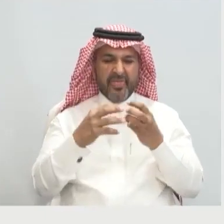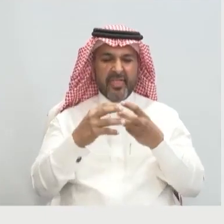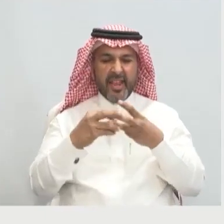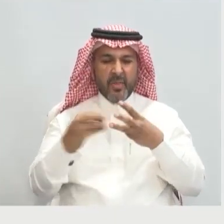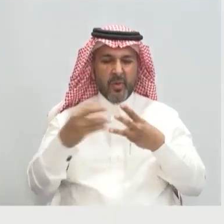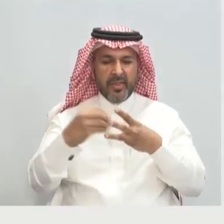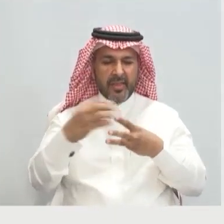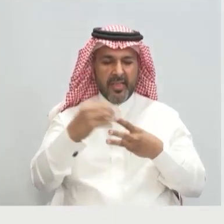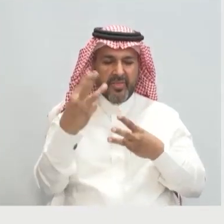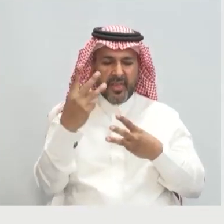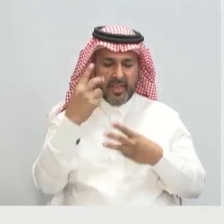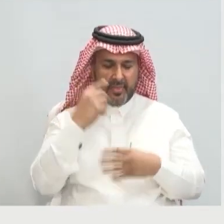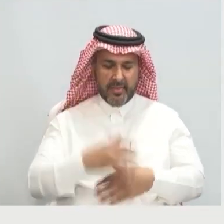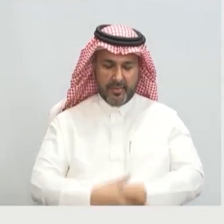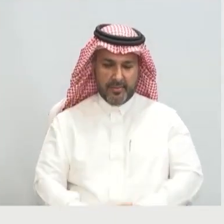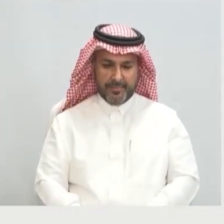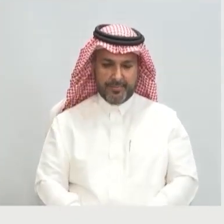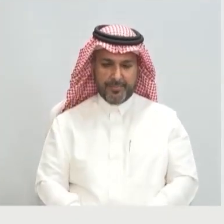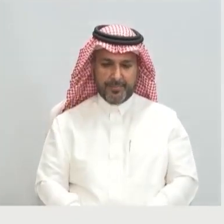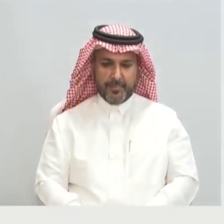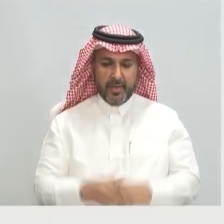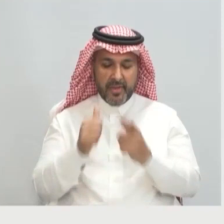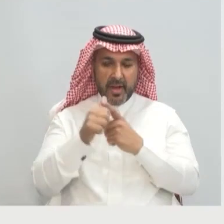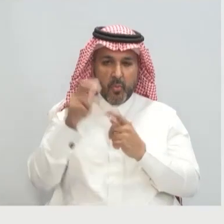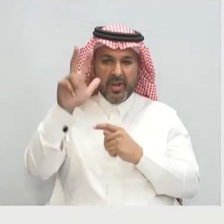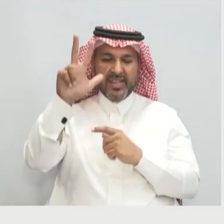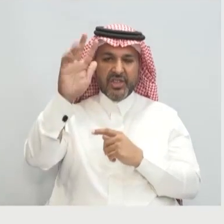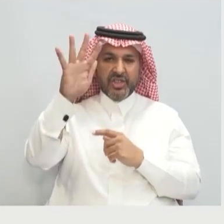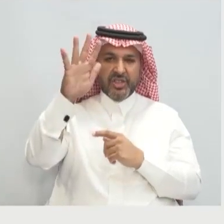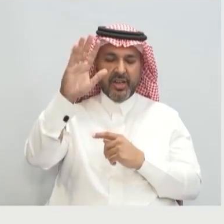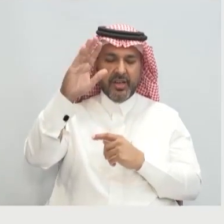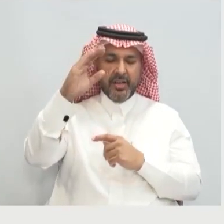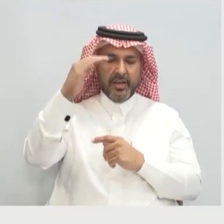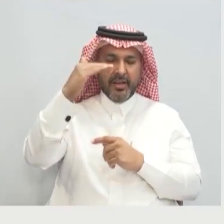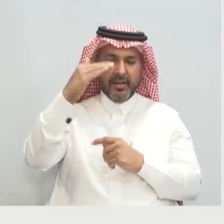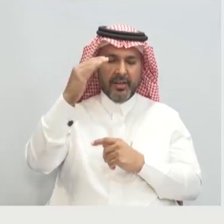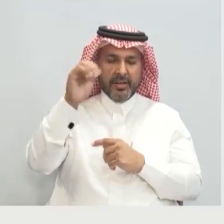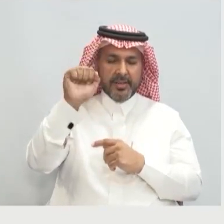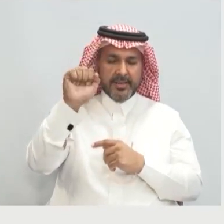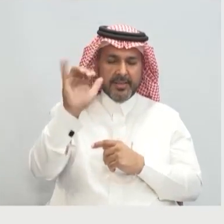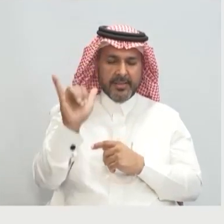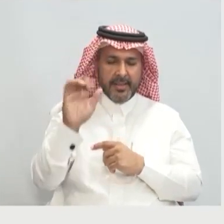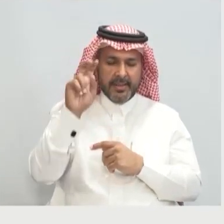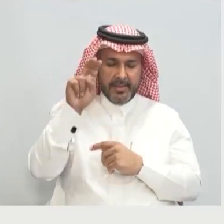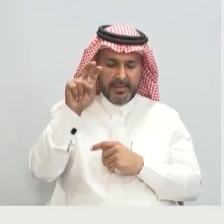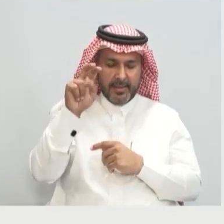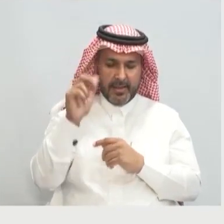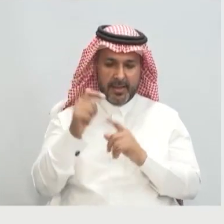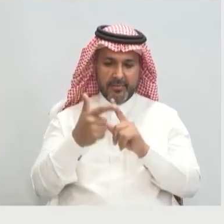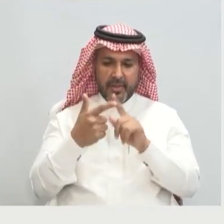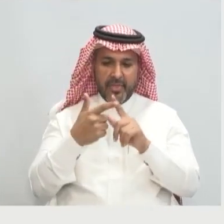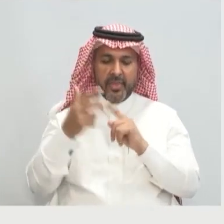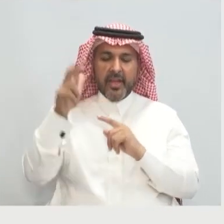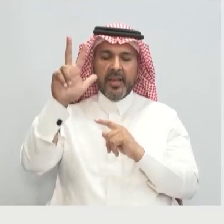الشخصيه ولدينا التواصل العنقودي ولدينا التواصل الكتابي اذا هناك ثلاث انواع من